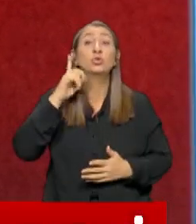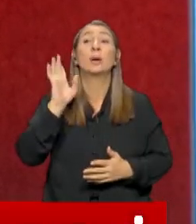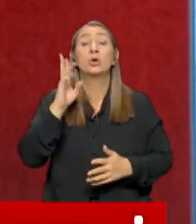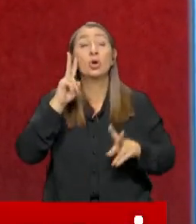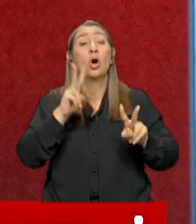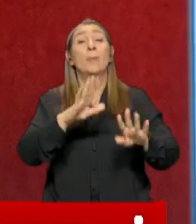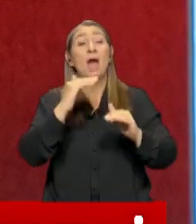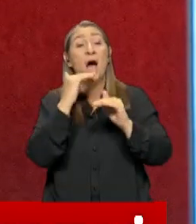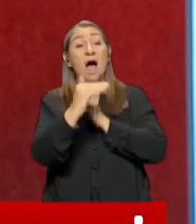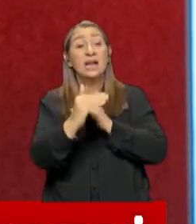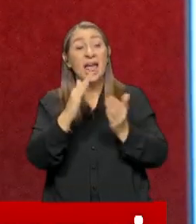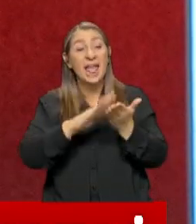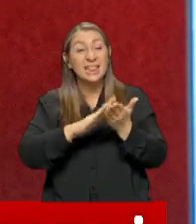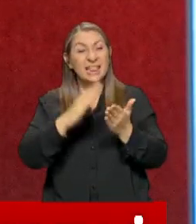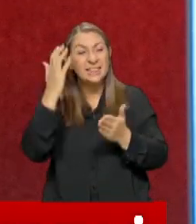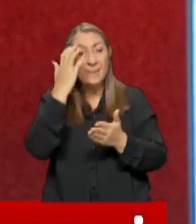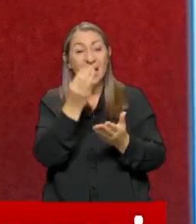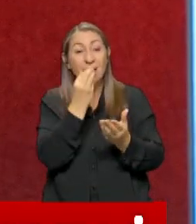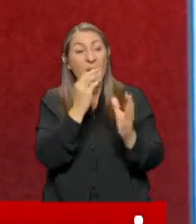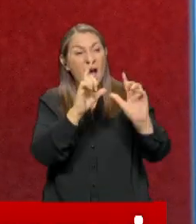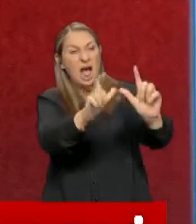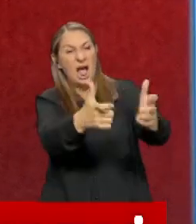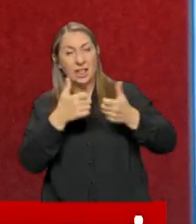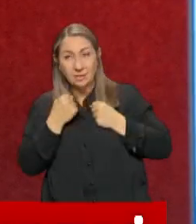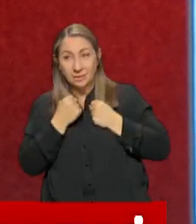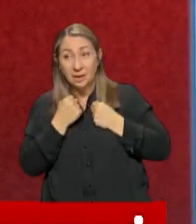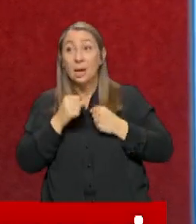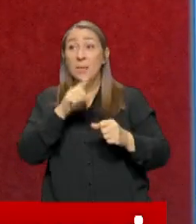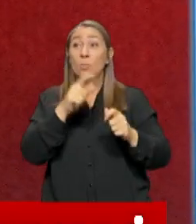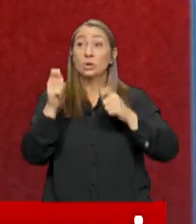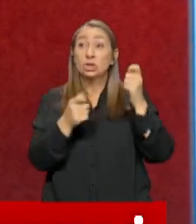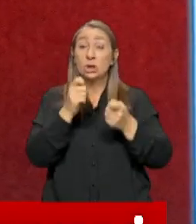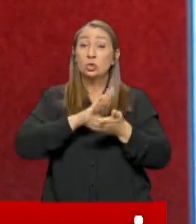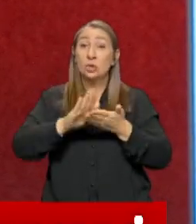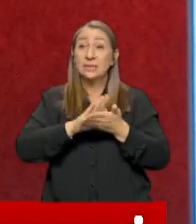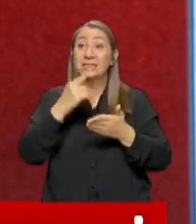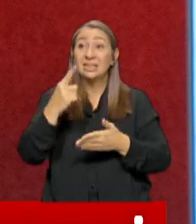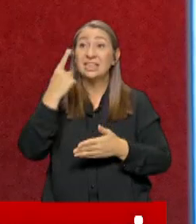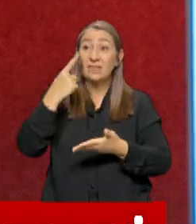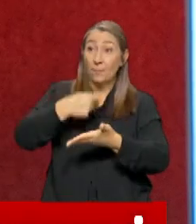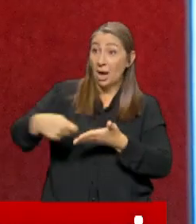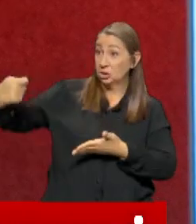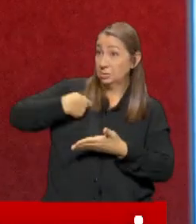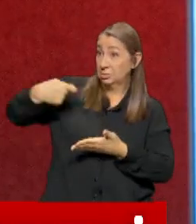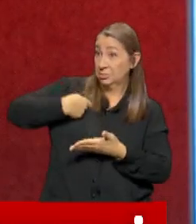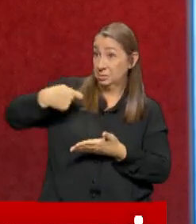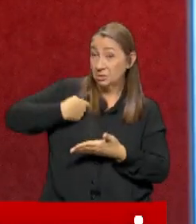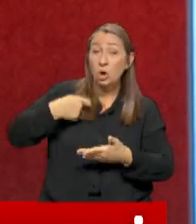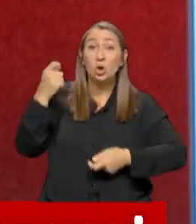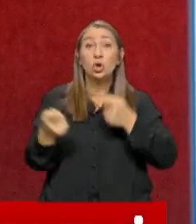görmeyen halkın elinden temel besin maddelerini alan bir de bu işleri düzeltsin diye devletten maaş alıp